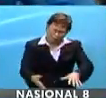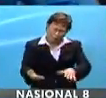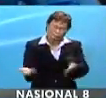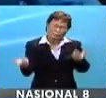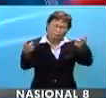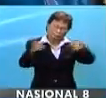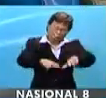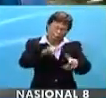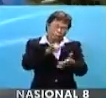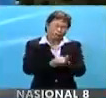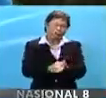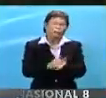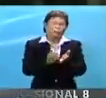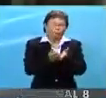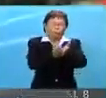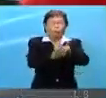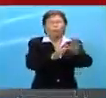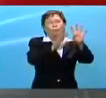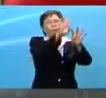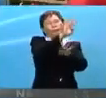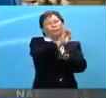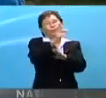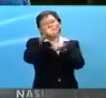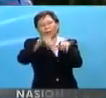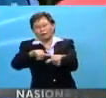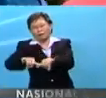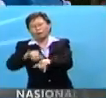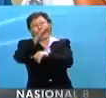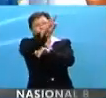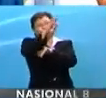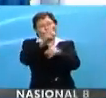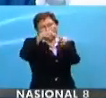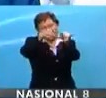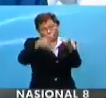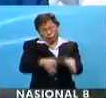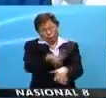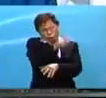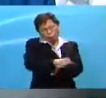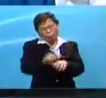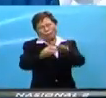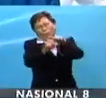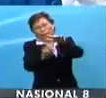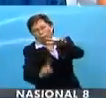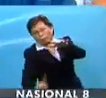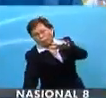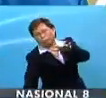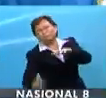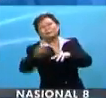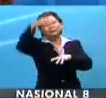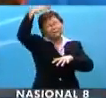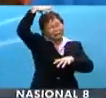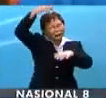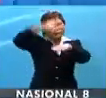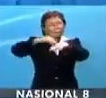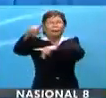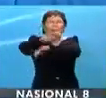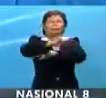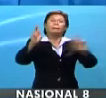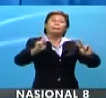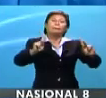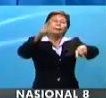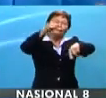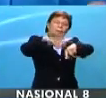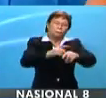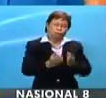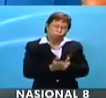itu. Bot sepanjang 40 kaki itu yang membawa kira-kira 70 penumpang karam di perairan Selangor pada Khamis pagi ketika